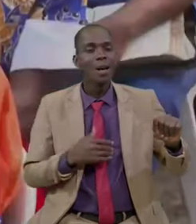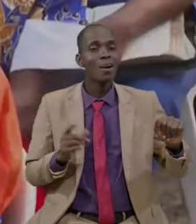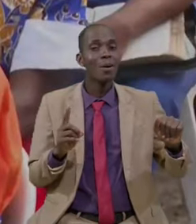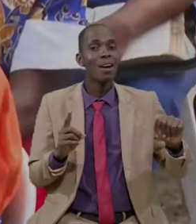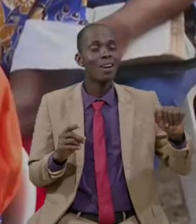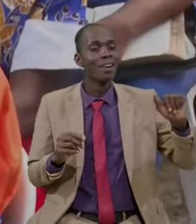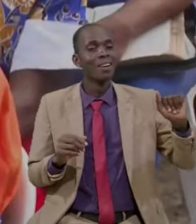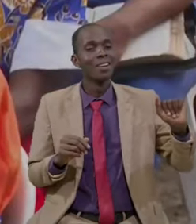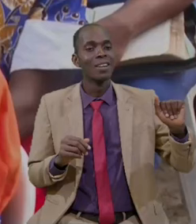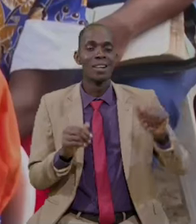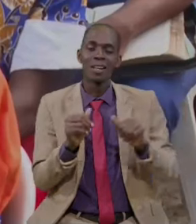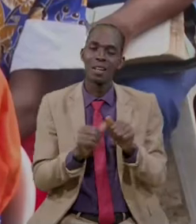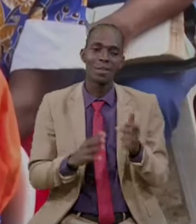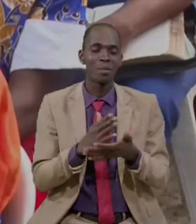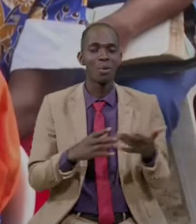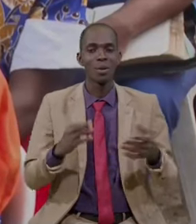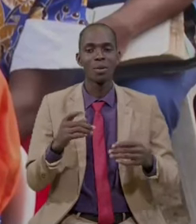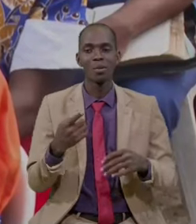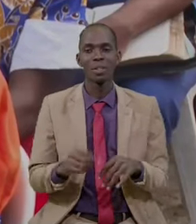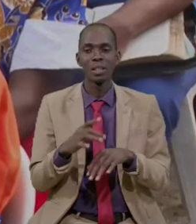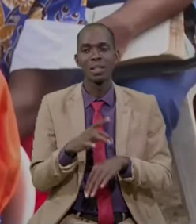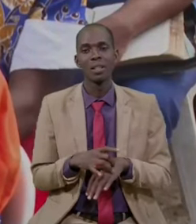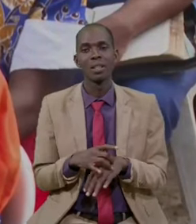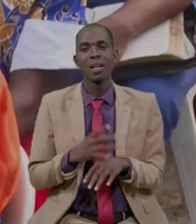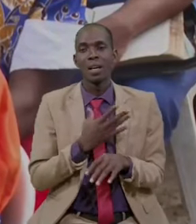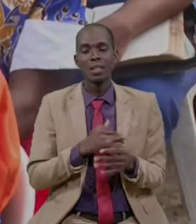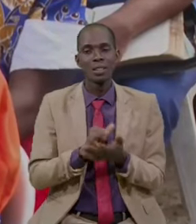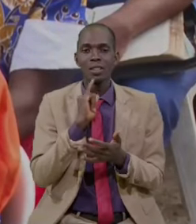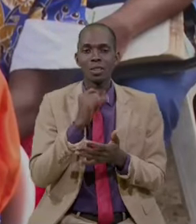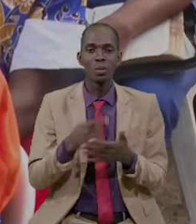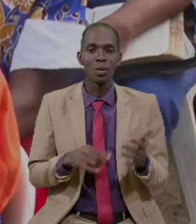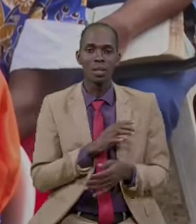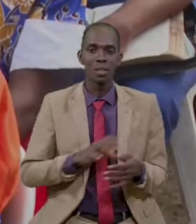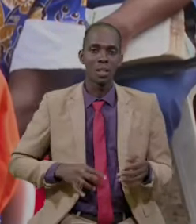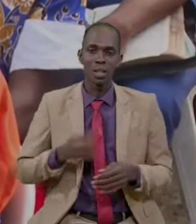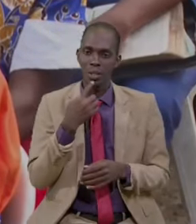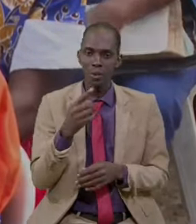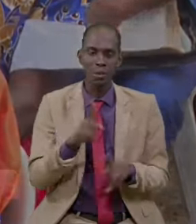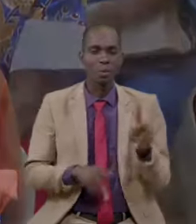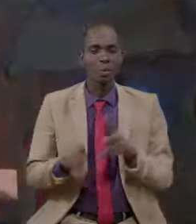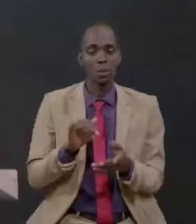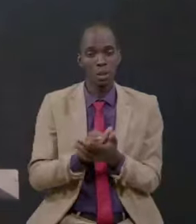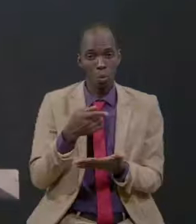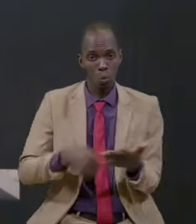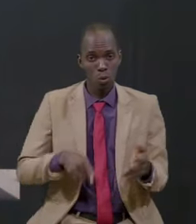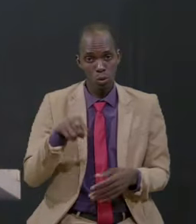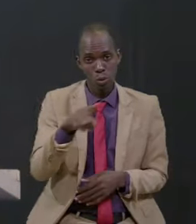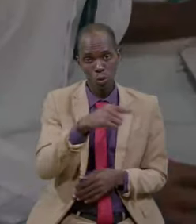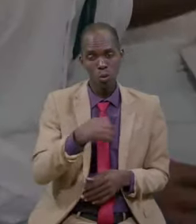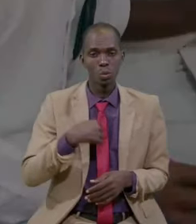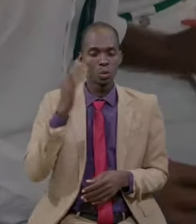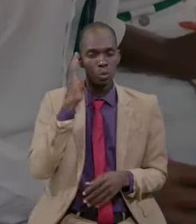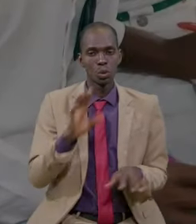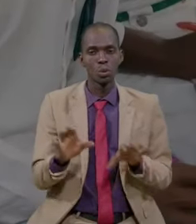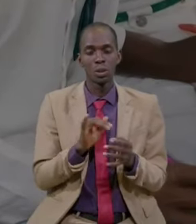jusqu'aux extrémités de la terre. C'est ce qu'il leur a dit. C'est ce que nous allons faire. C'est ce que nous allons continuer